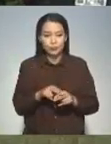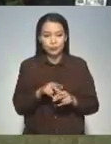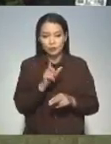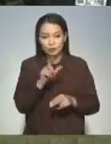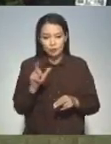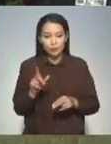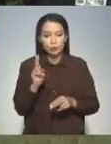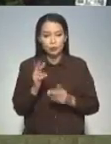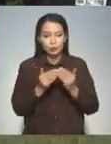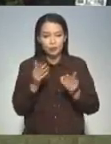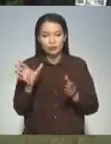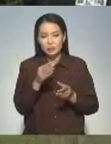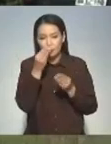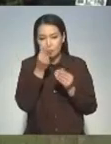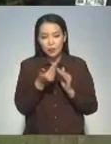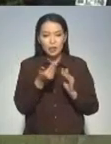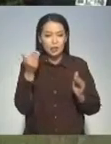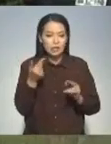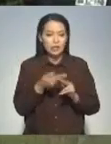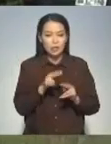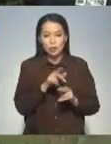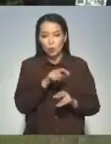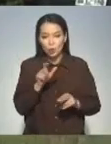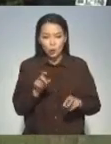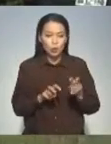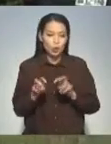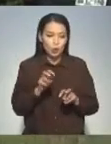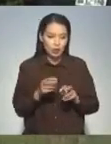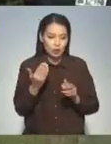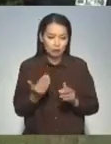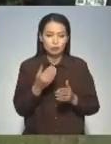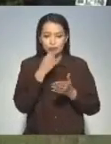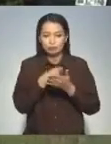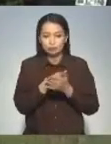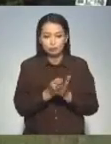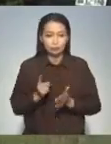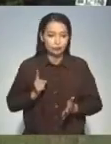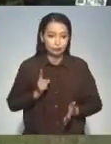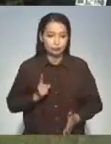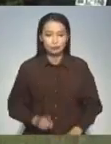Это все те пропадавшие ранее без вести люди. Мы просто ждем подтверждения.